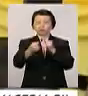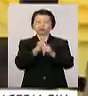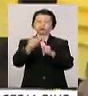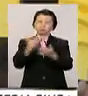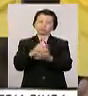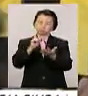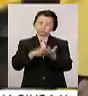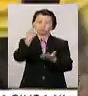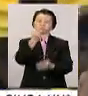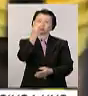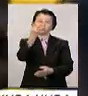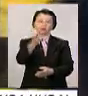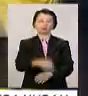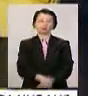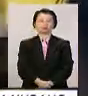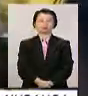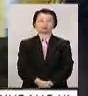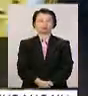saja.